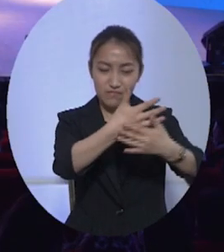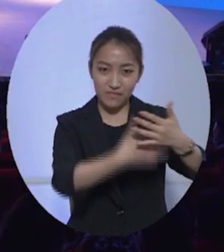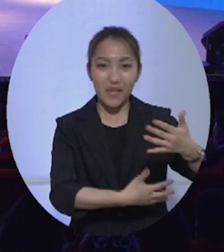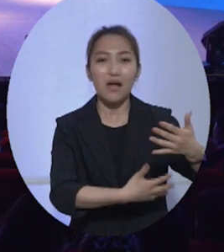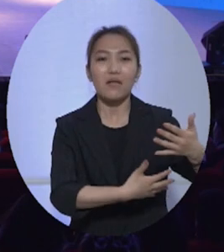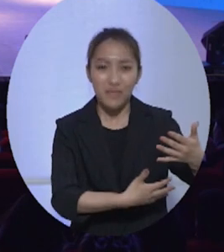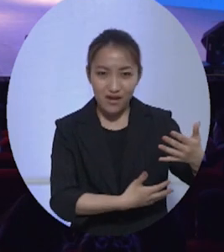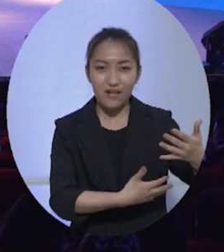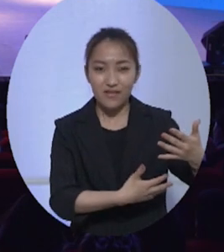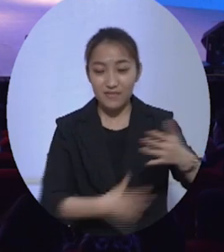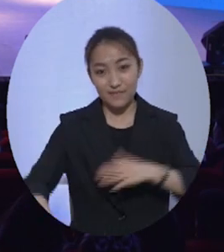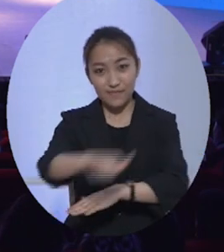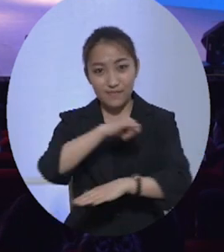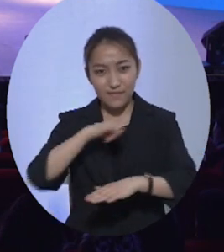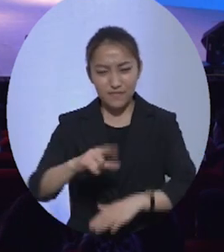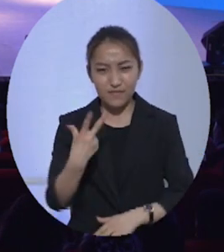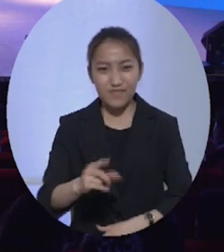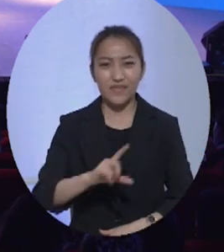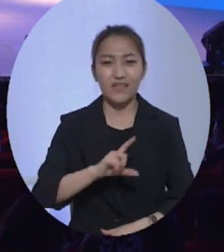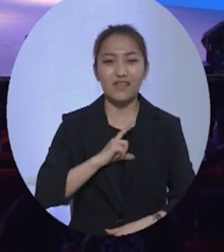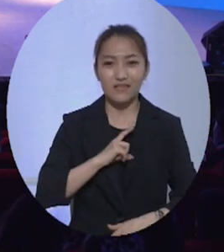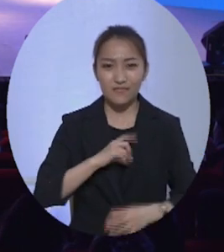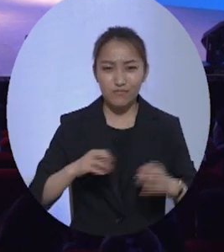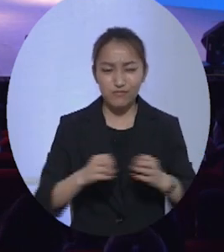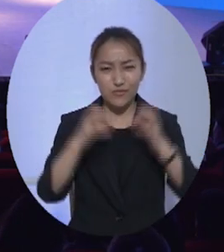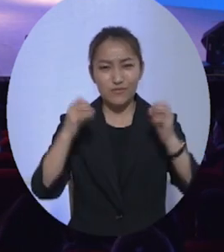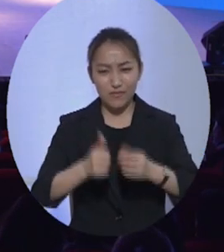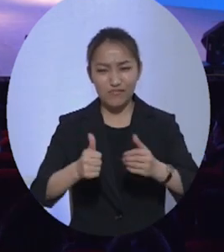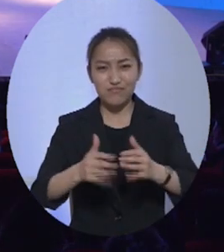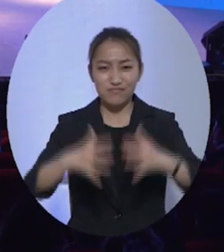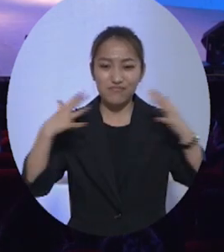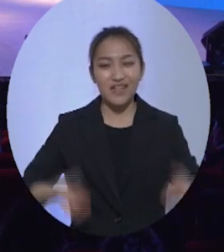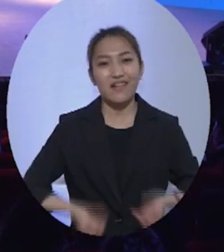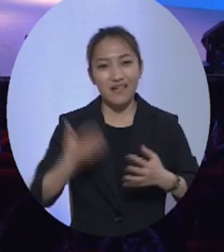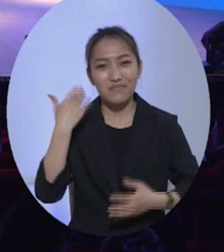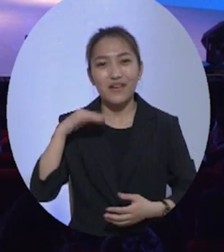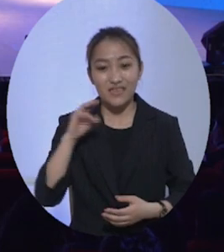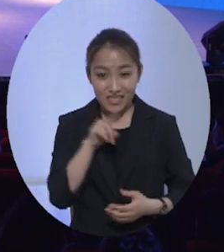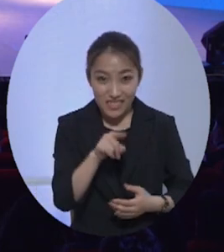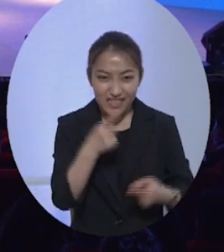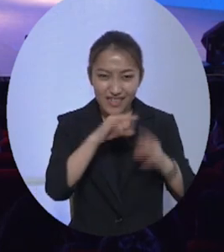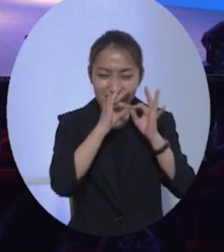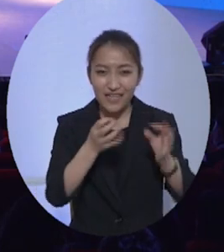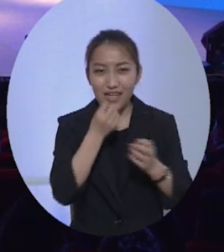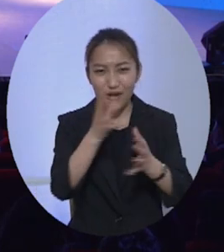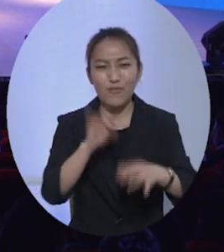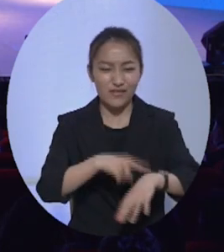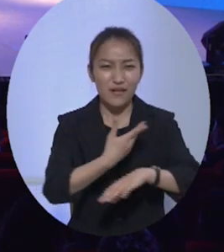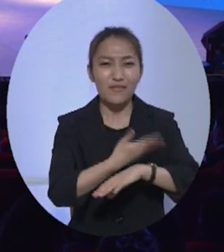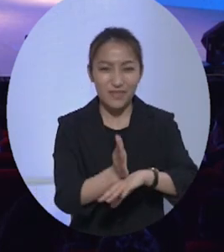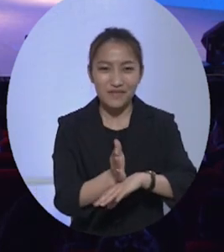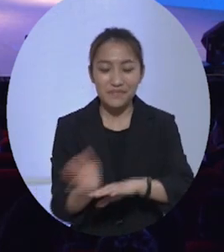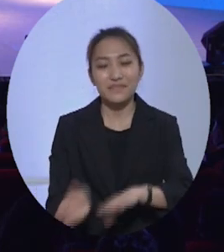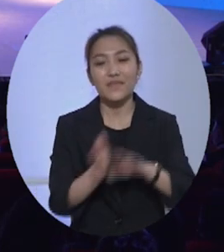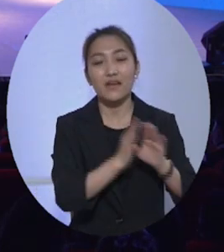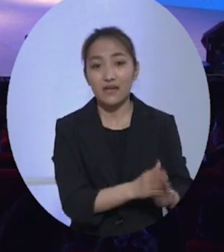ингээд улсын эрхийг бүтээсэн. За энэ тухай ярил бас зөндөө утга холуу гэж ингэж бодож байна. За ийм учраас бол юу